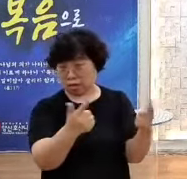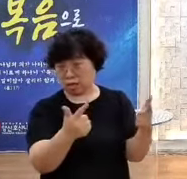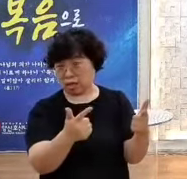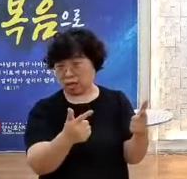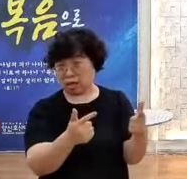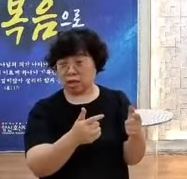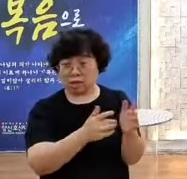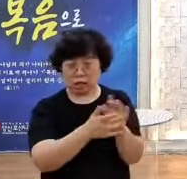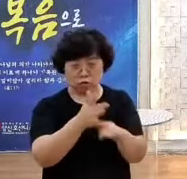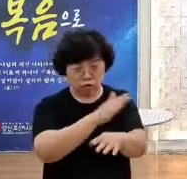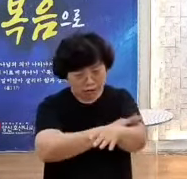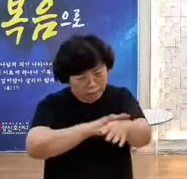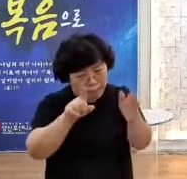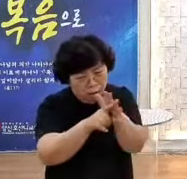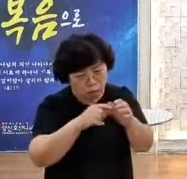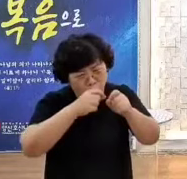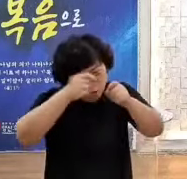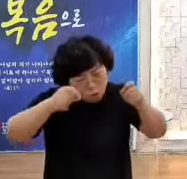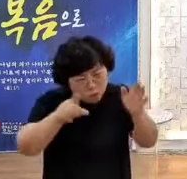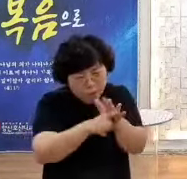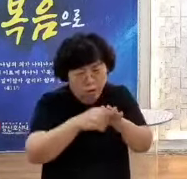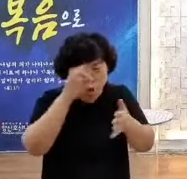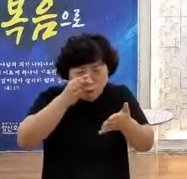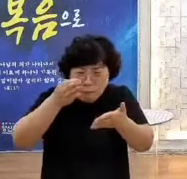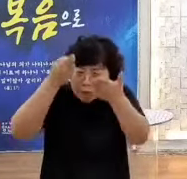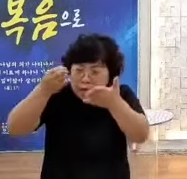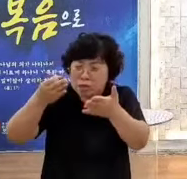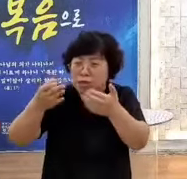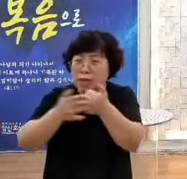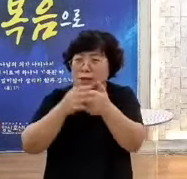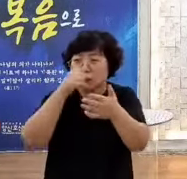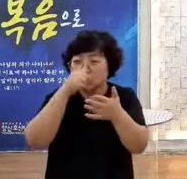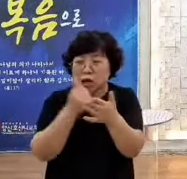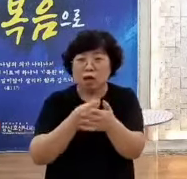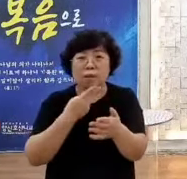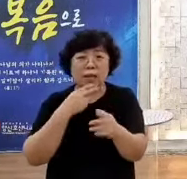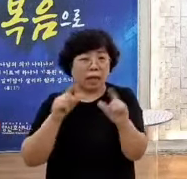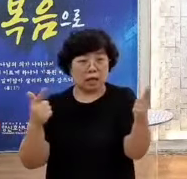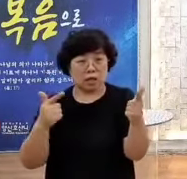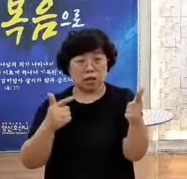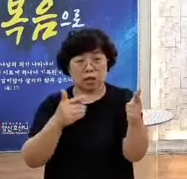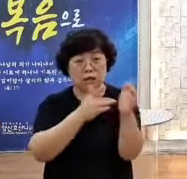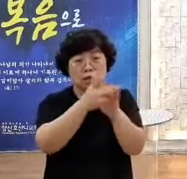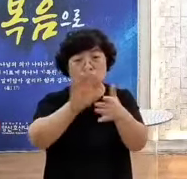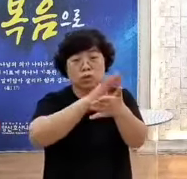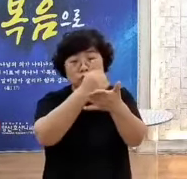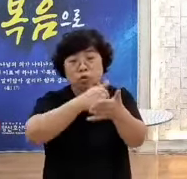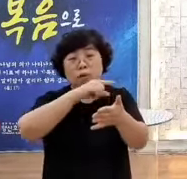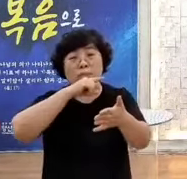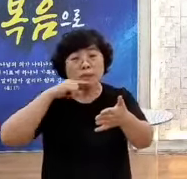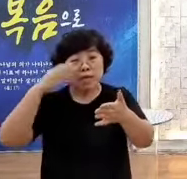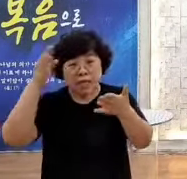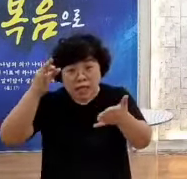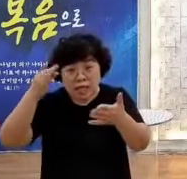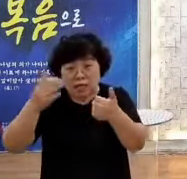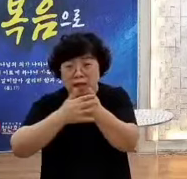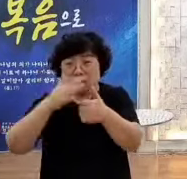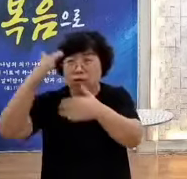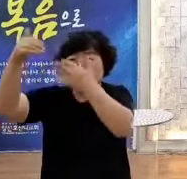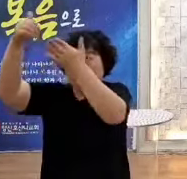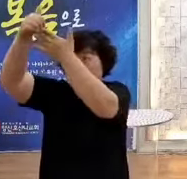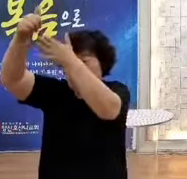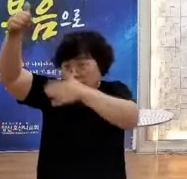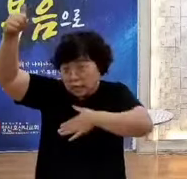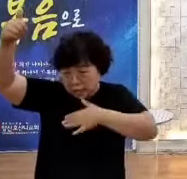왔다든지, 아니면 내가 돈을 헌금을 많이 했다든지, 내가 뭐 직분이 많다든지, 뭐 봉사를 많이 했다든지, 천만의